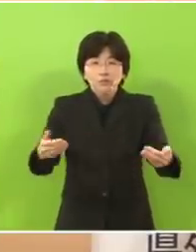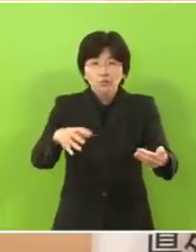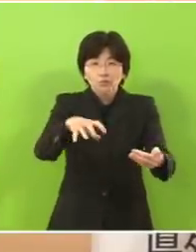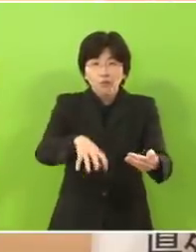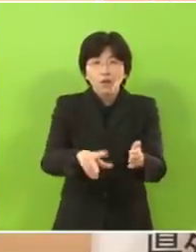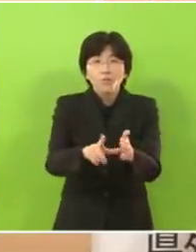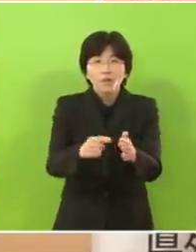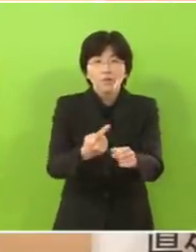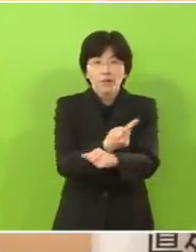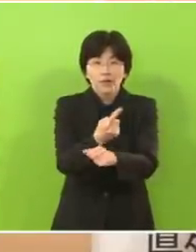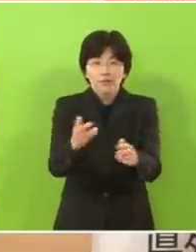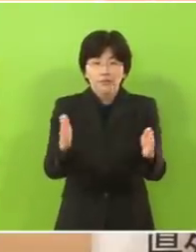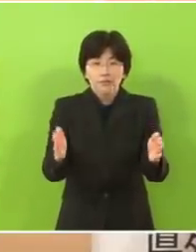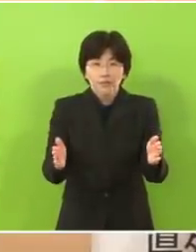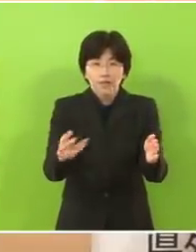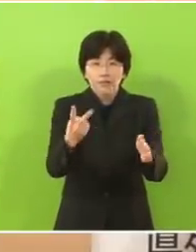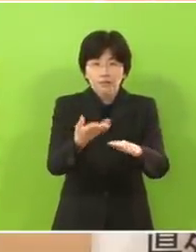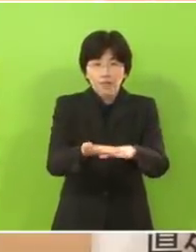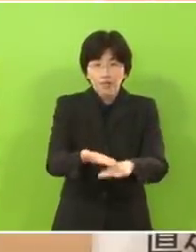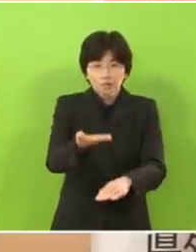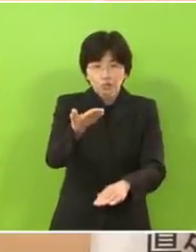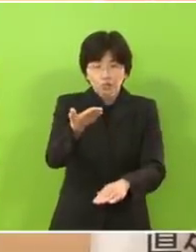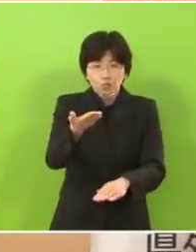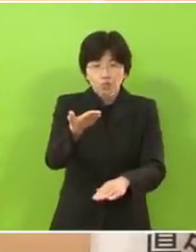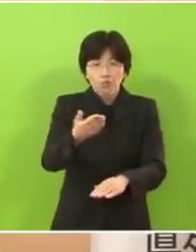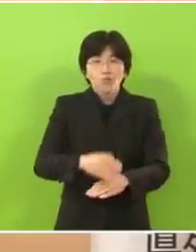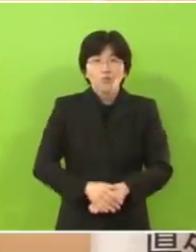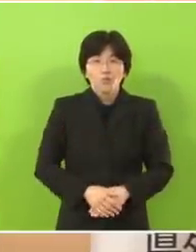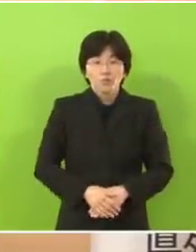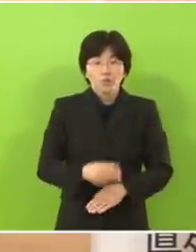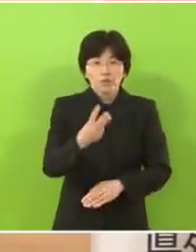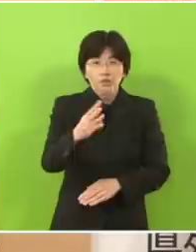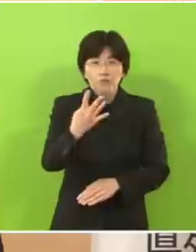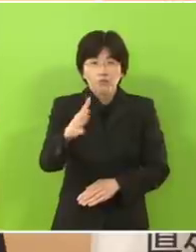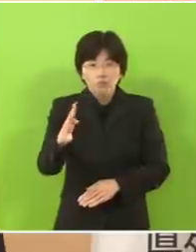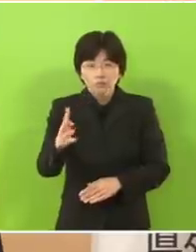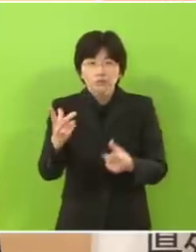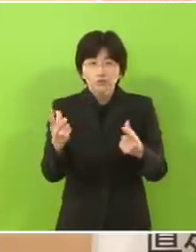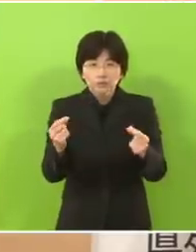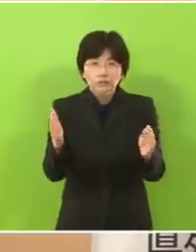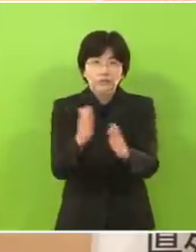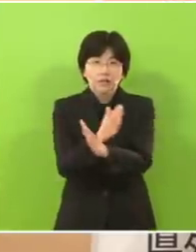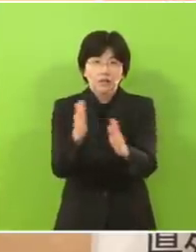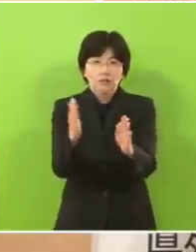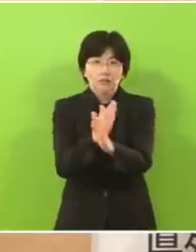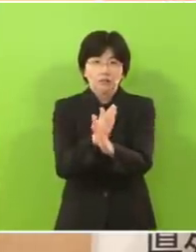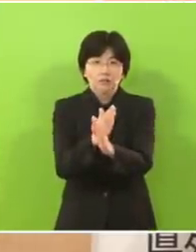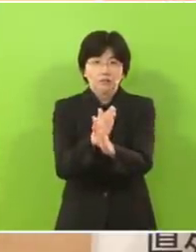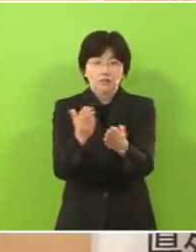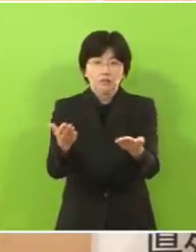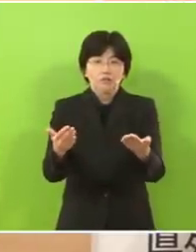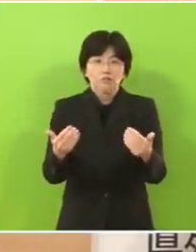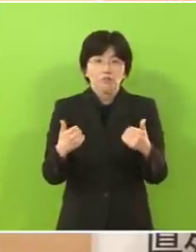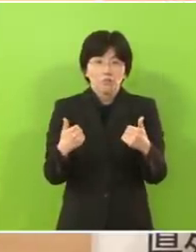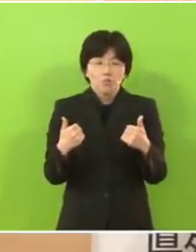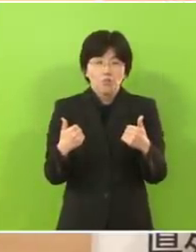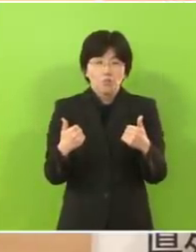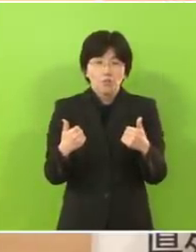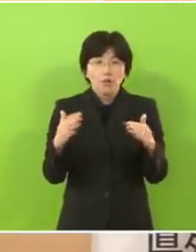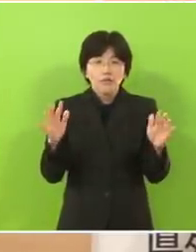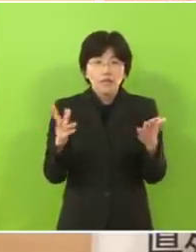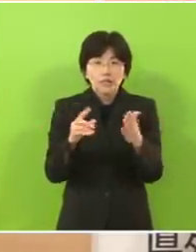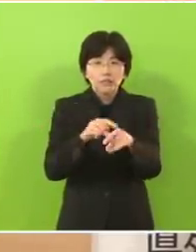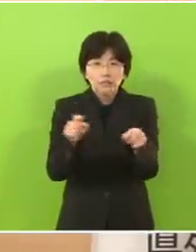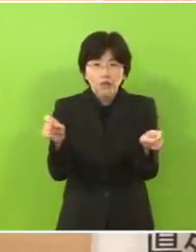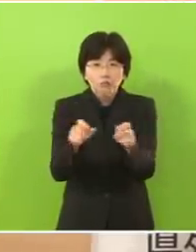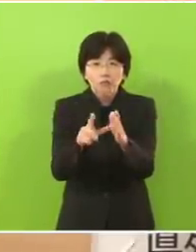1時間に2回以上1回あたり数分間しっかりを環境して頂かないと効果が現れないと